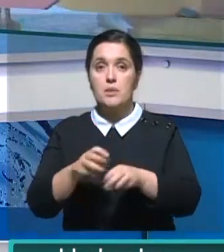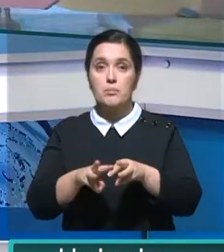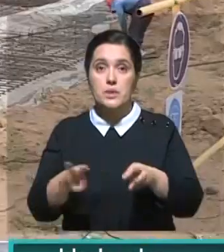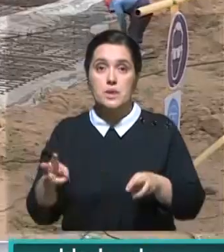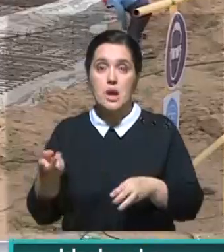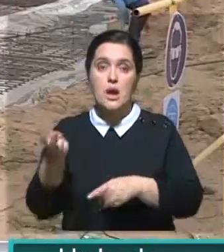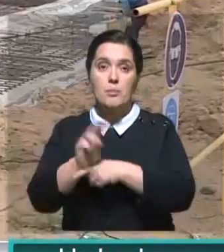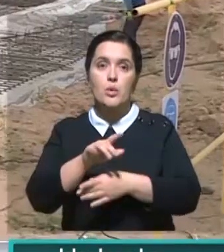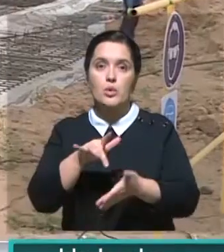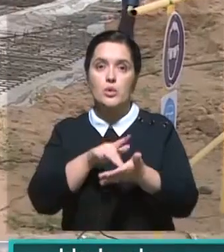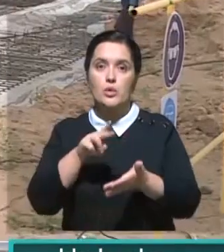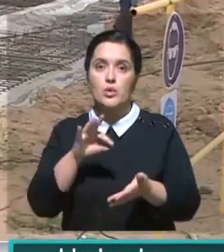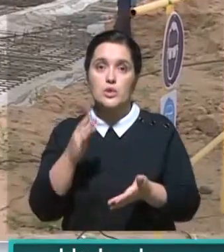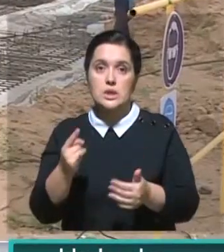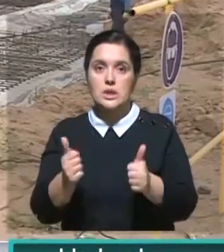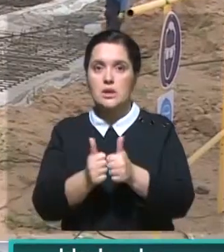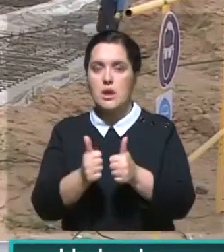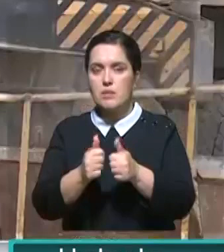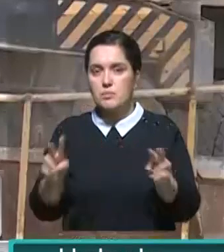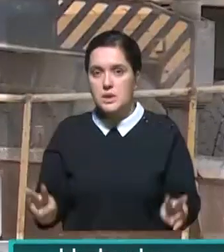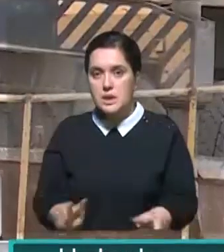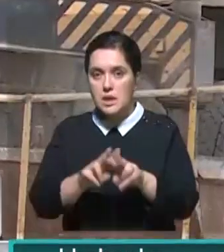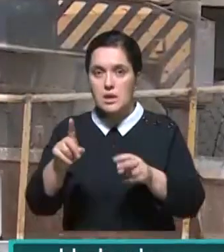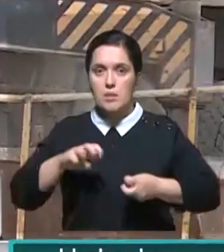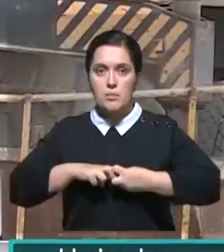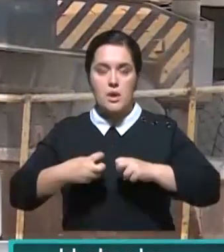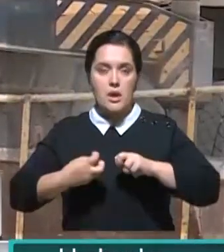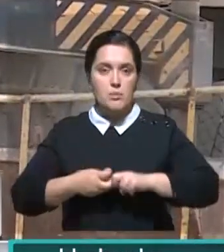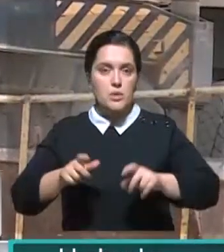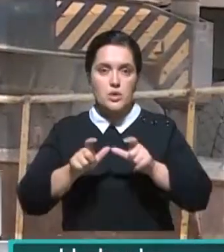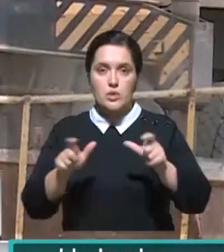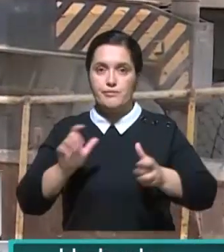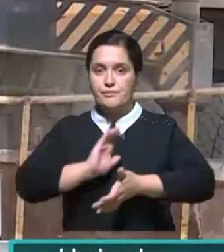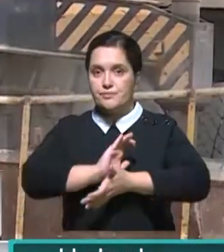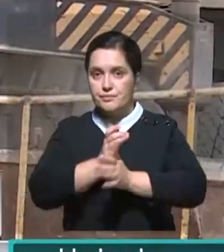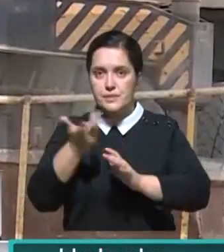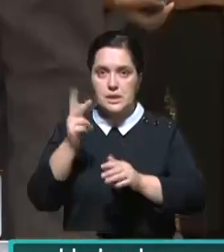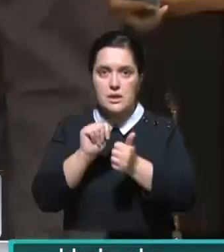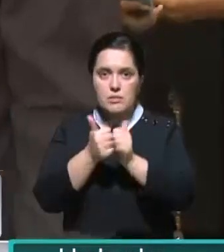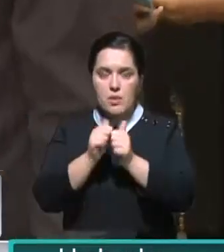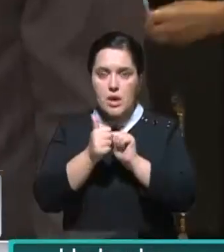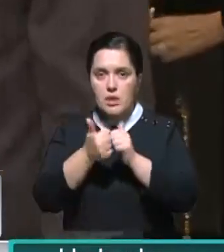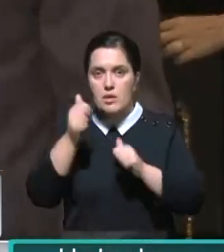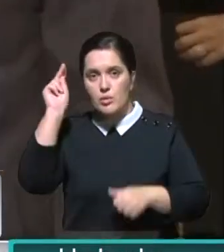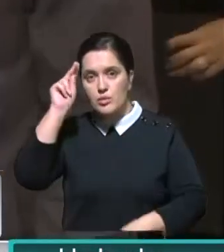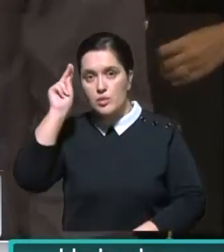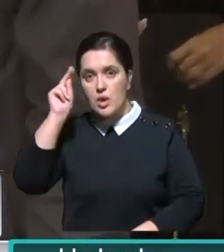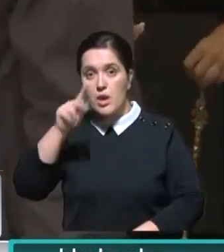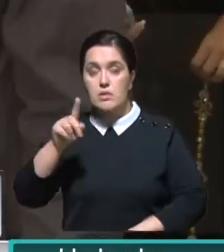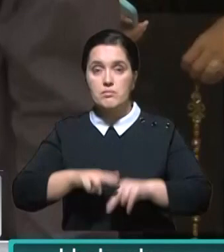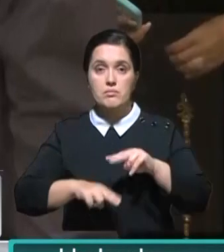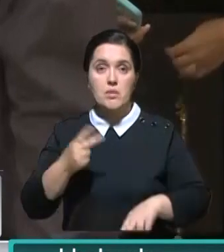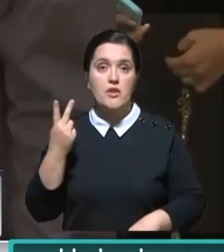посетил город Косши, который находится в нескольких километрах от столицы. Там проблема с трехсменкой будет решена уже в следующем году. И возводят там